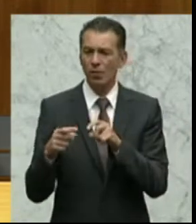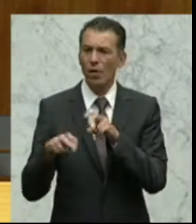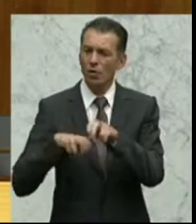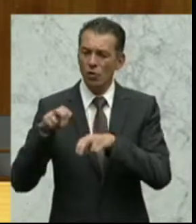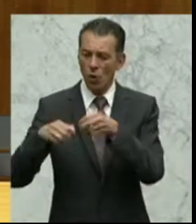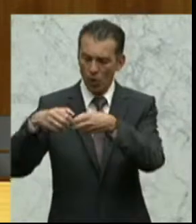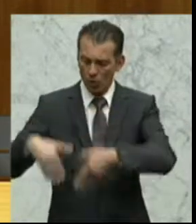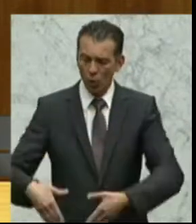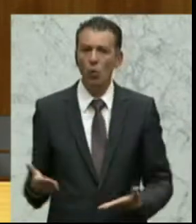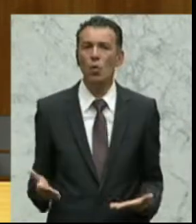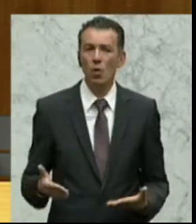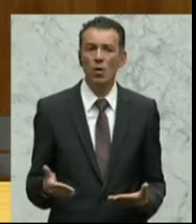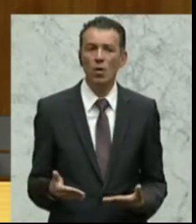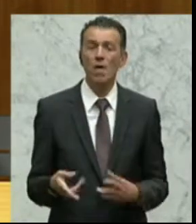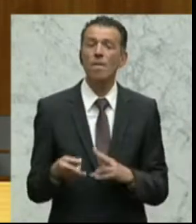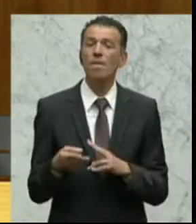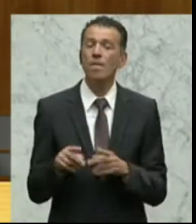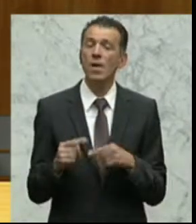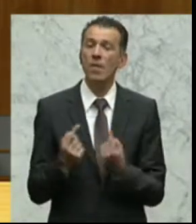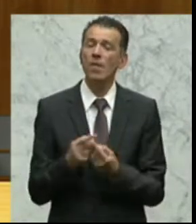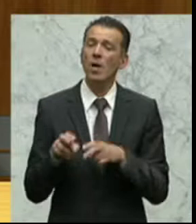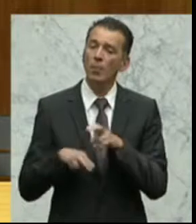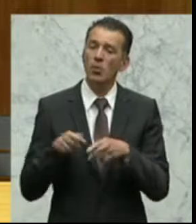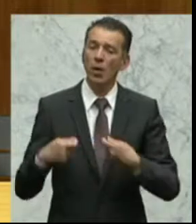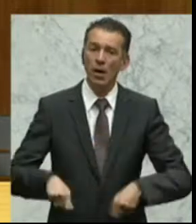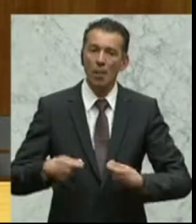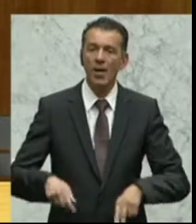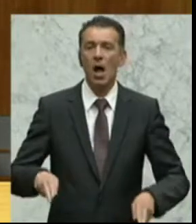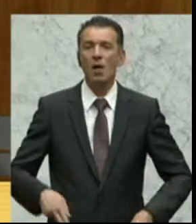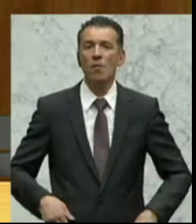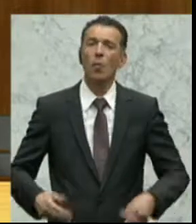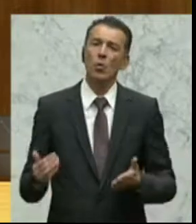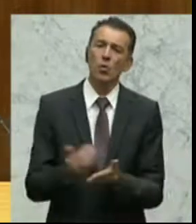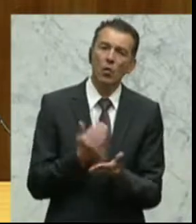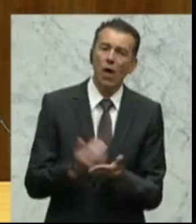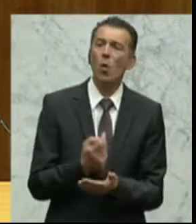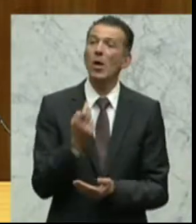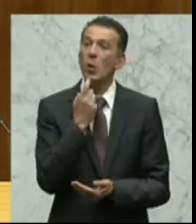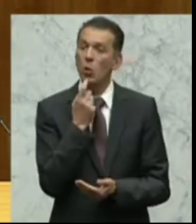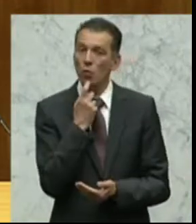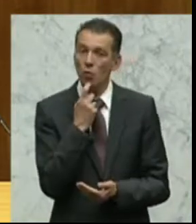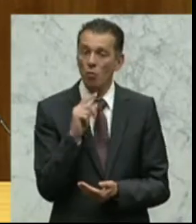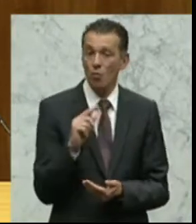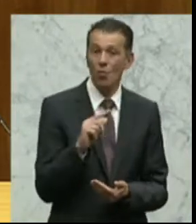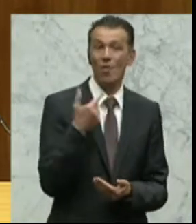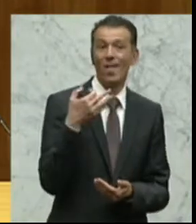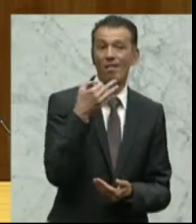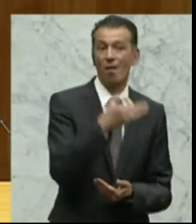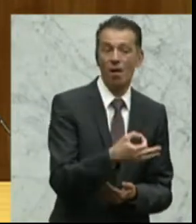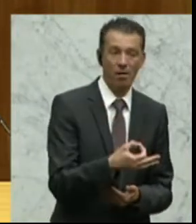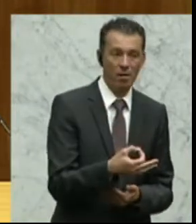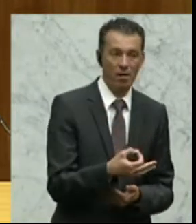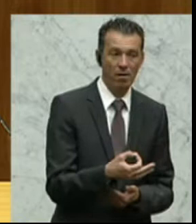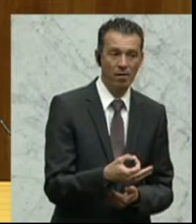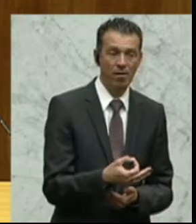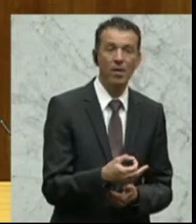heißt, wie besteuern wir Kapital, Vermögen, Einkommen, Konsum? Und die andere Frage ist, wie hoch ist die Steuer- und